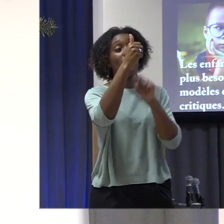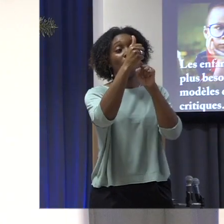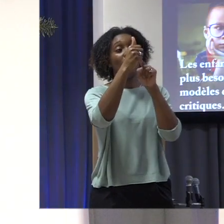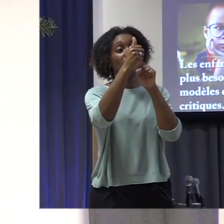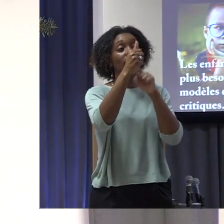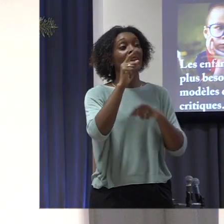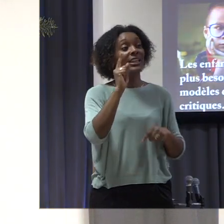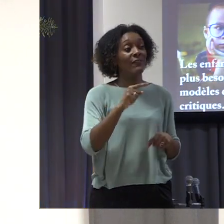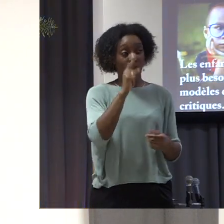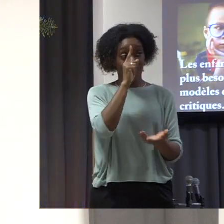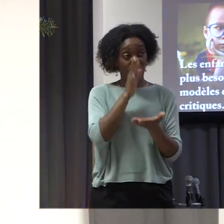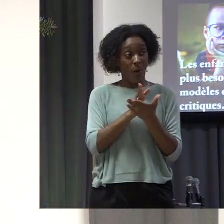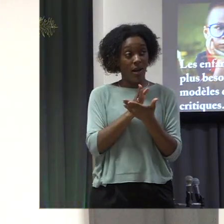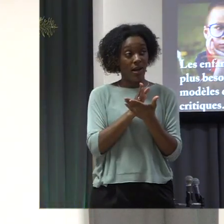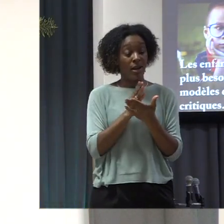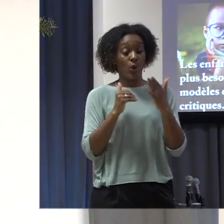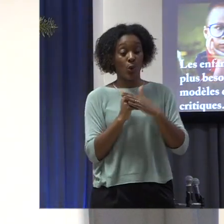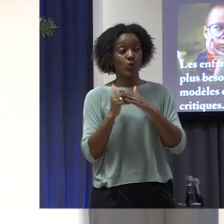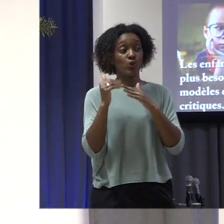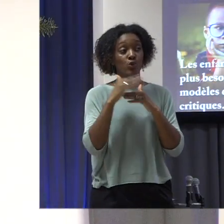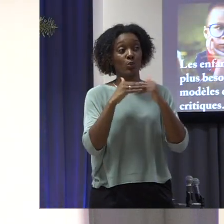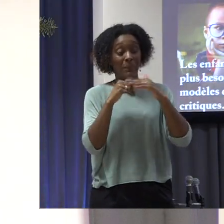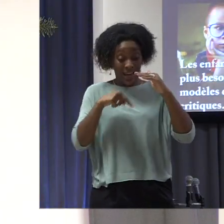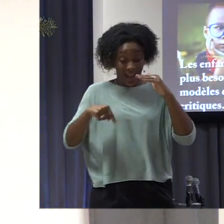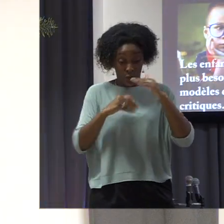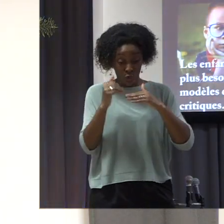de construire sa foi sur de bons fondements.